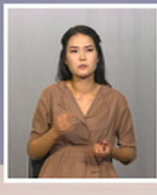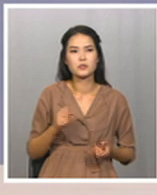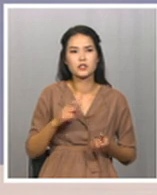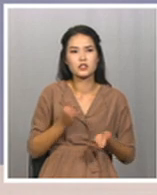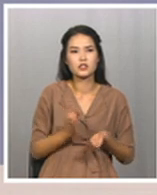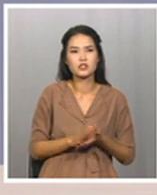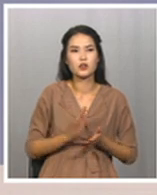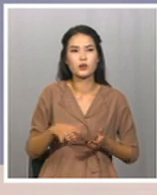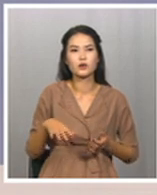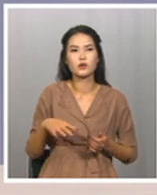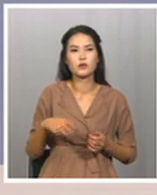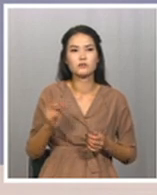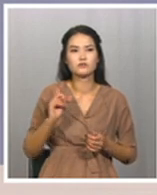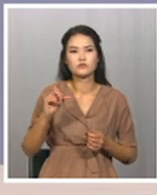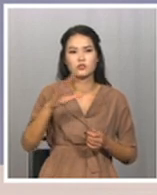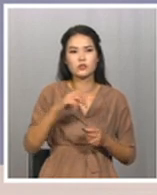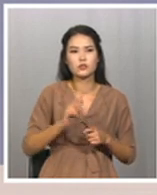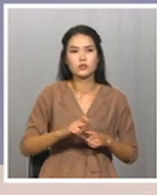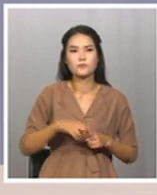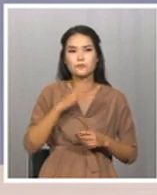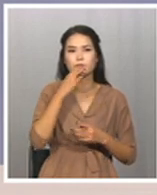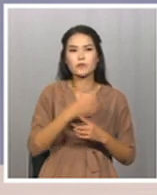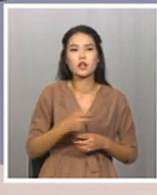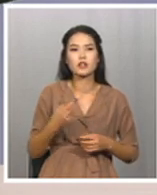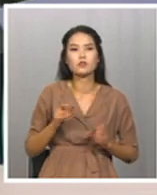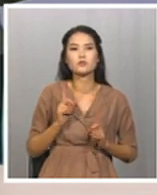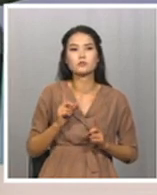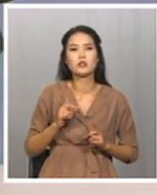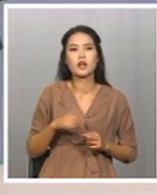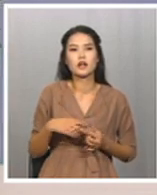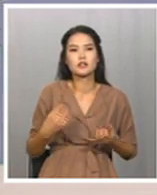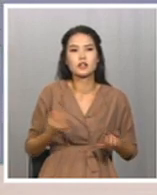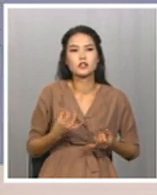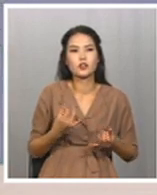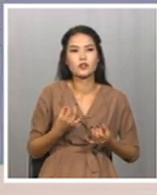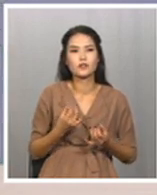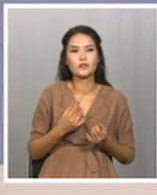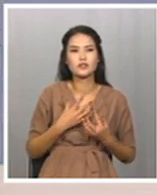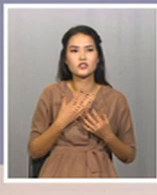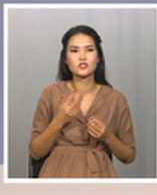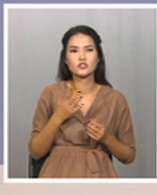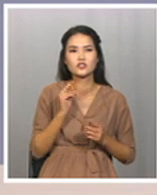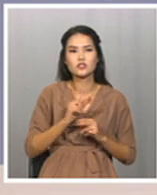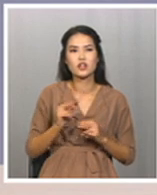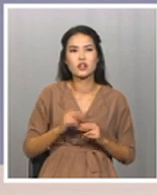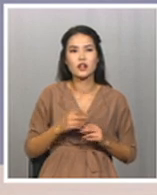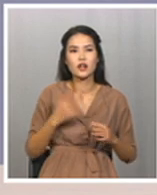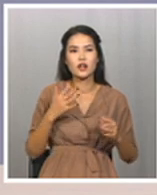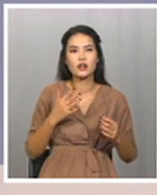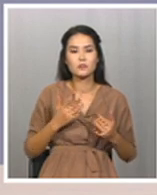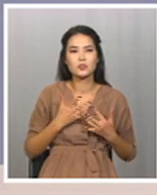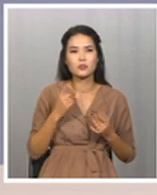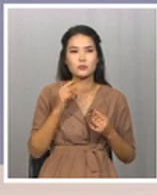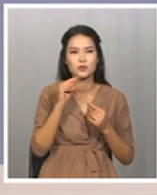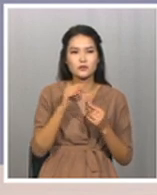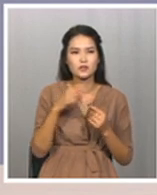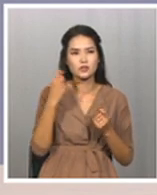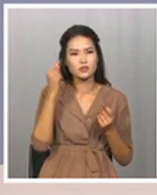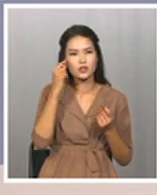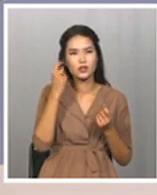рядовому читателю словом? Ответ. Для того, чтобы заинтриговать читателя, придать повествованию загадочности